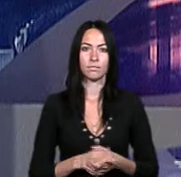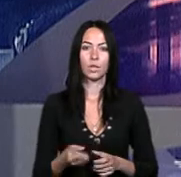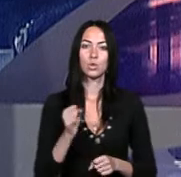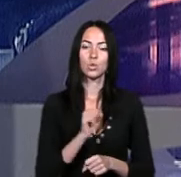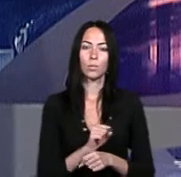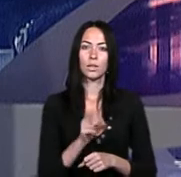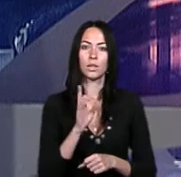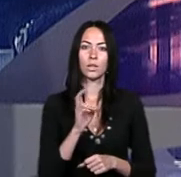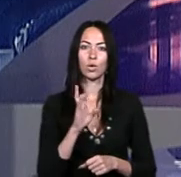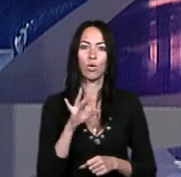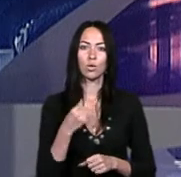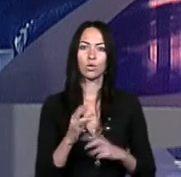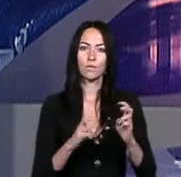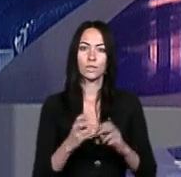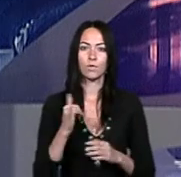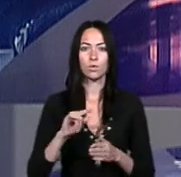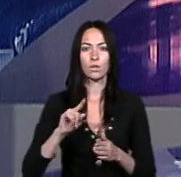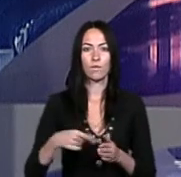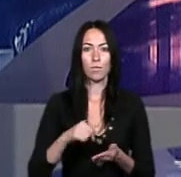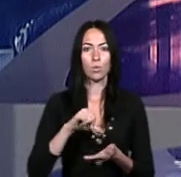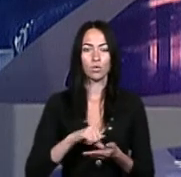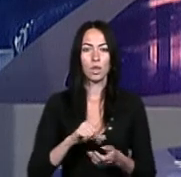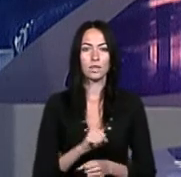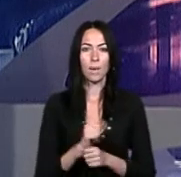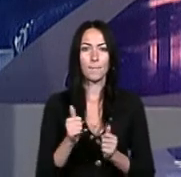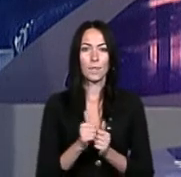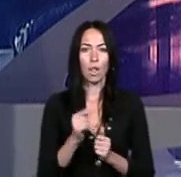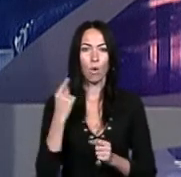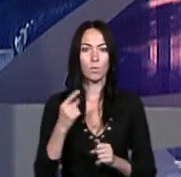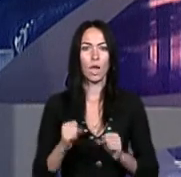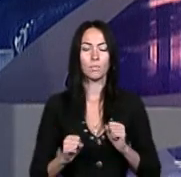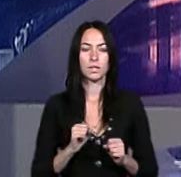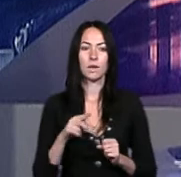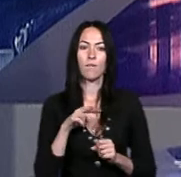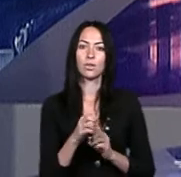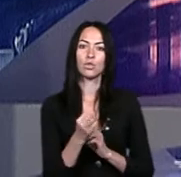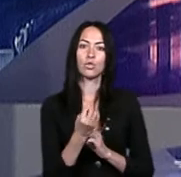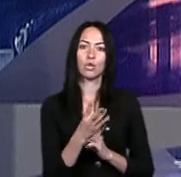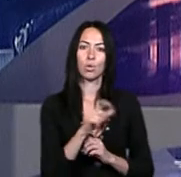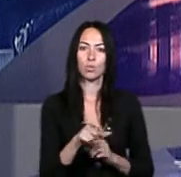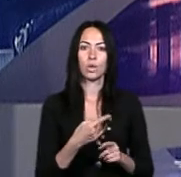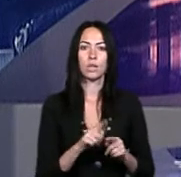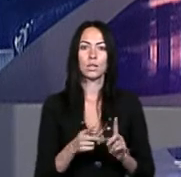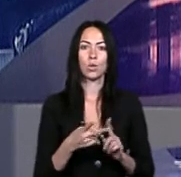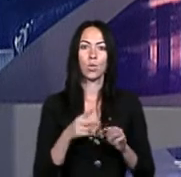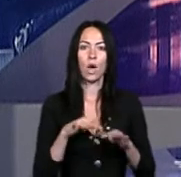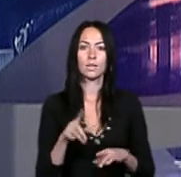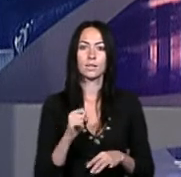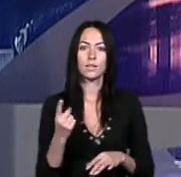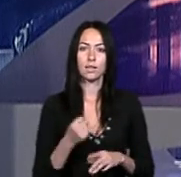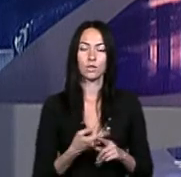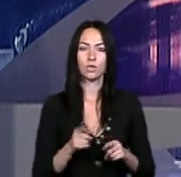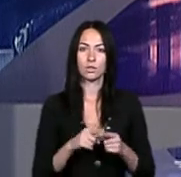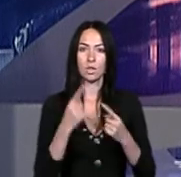Зупинити коксовий завод сьогодні вимагали учасники пікету біля обласної адміністрації. Вийшли 14 людей. Це друга акція за тиждень з такими